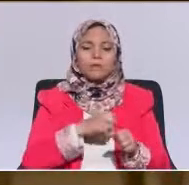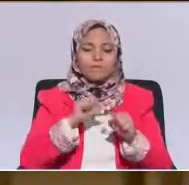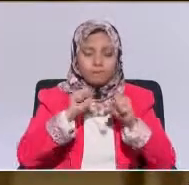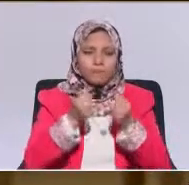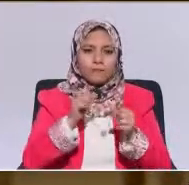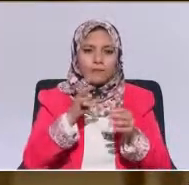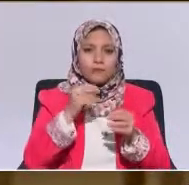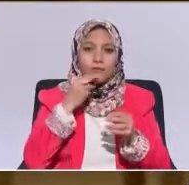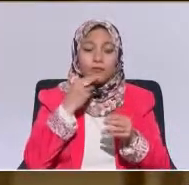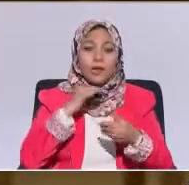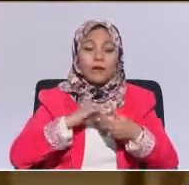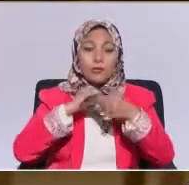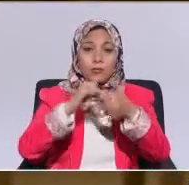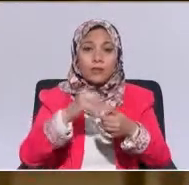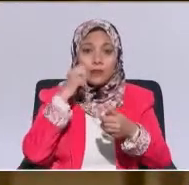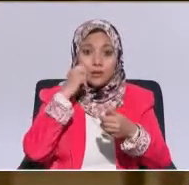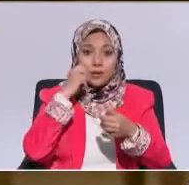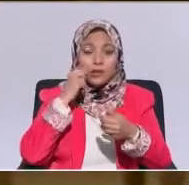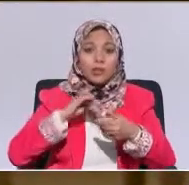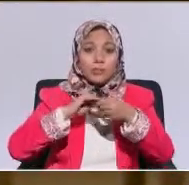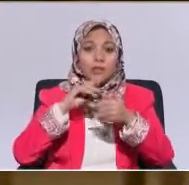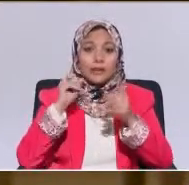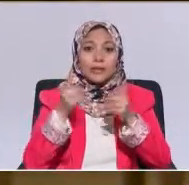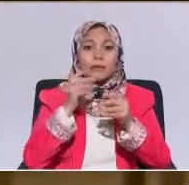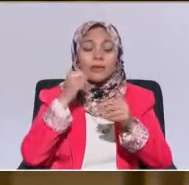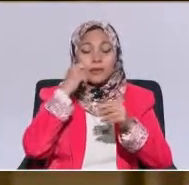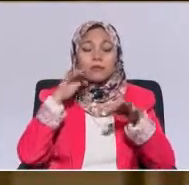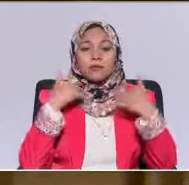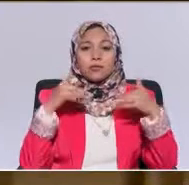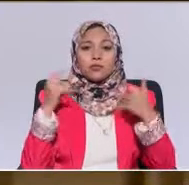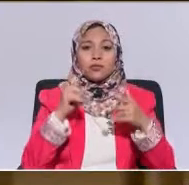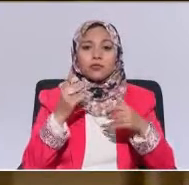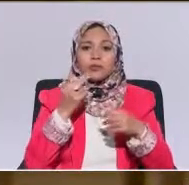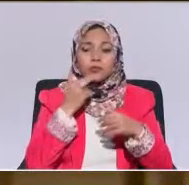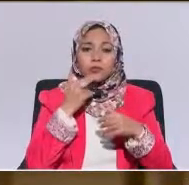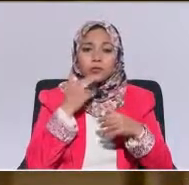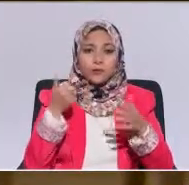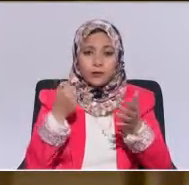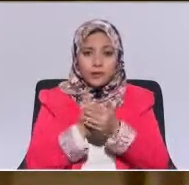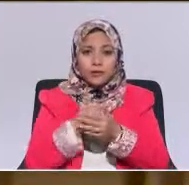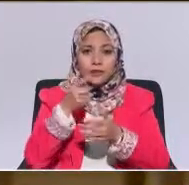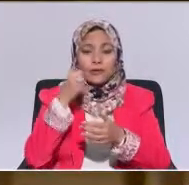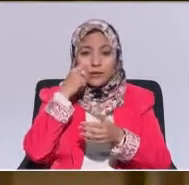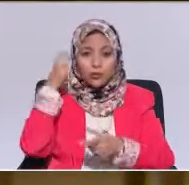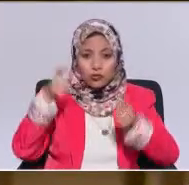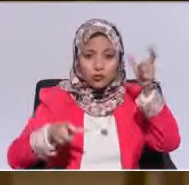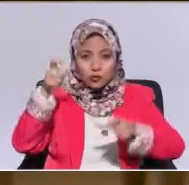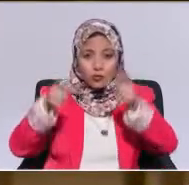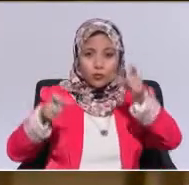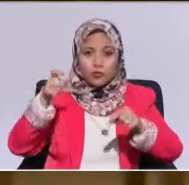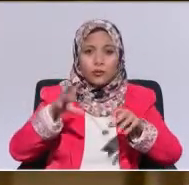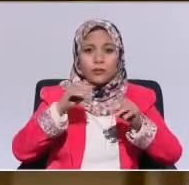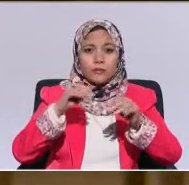إنسان ضحى بحياته من أجل إنقاذ الآخرين من الموت، وفي نفس الوقت قصة أشخاص